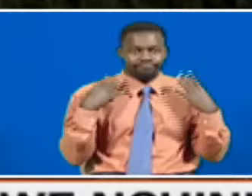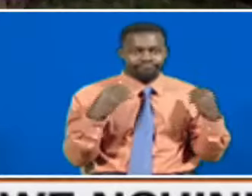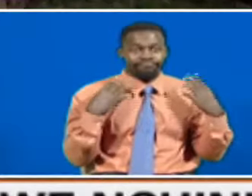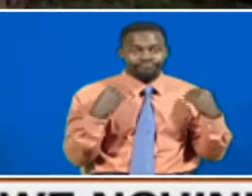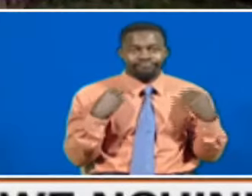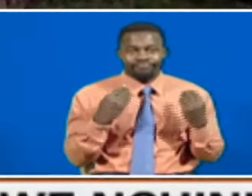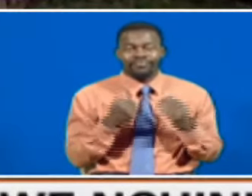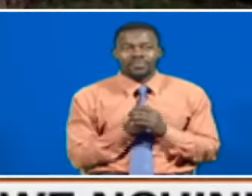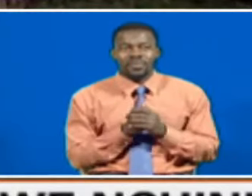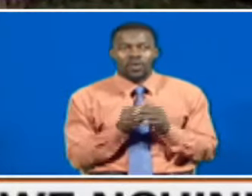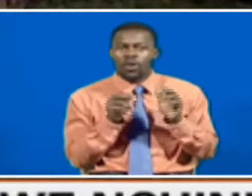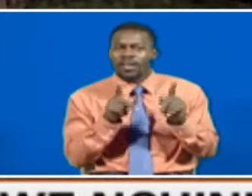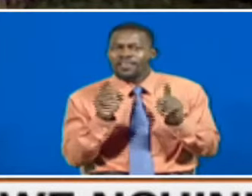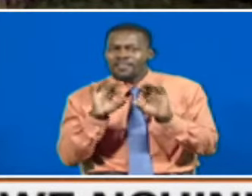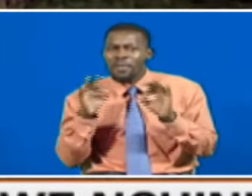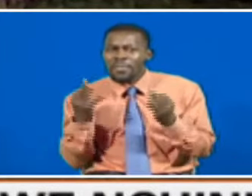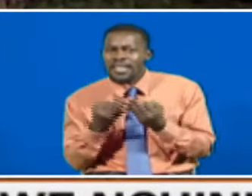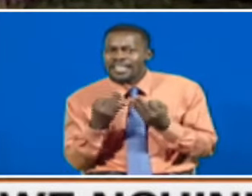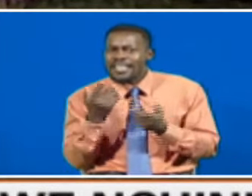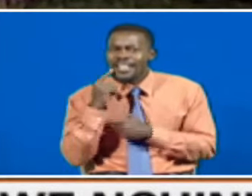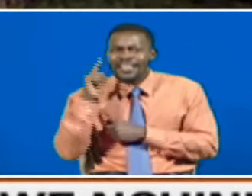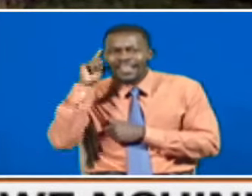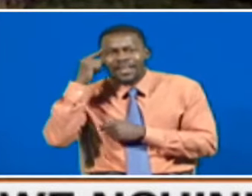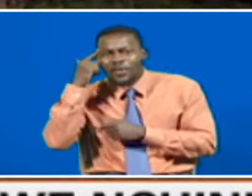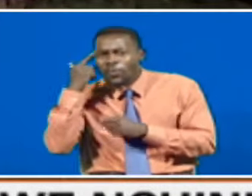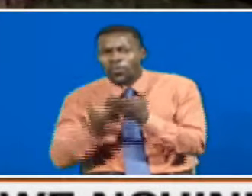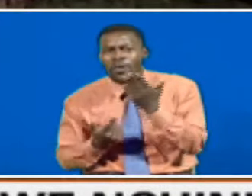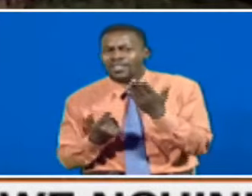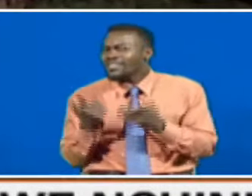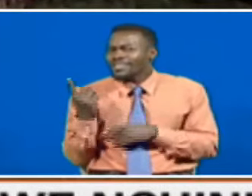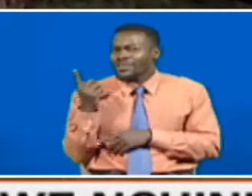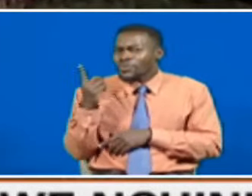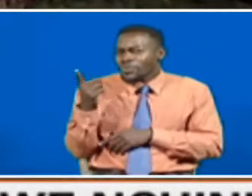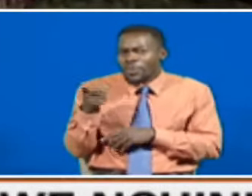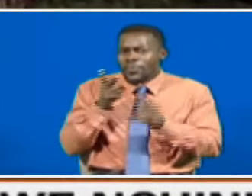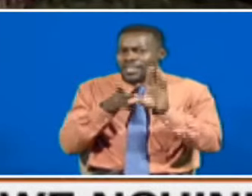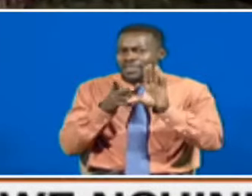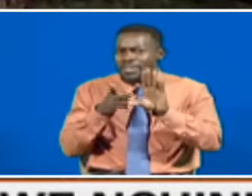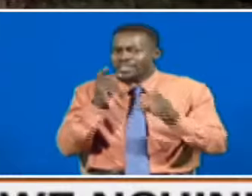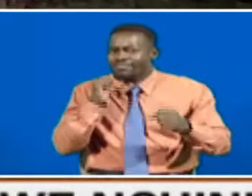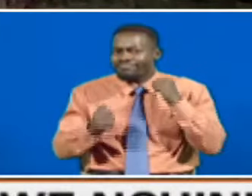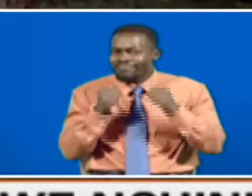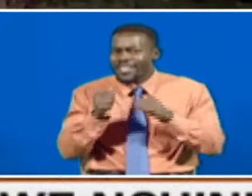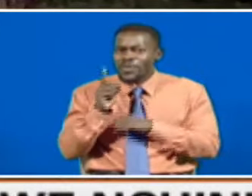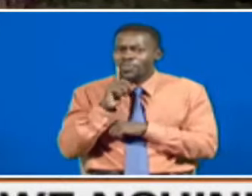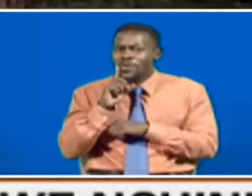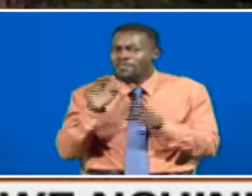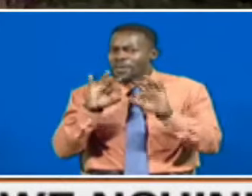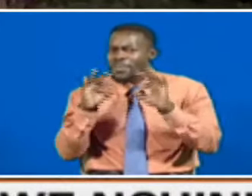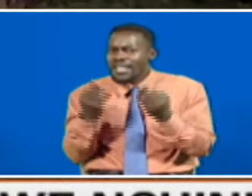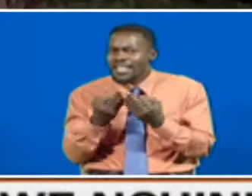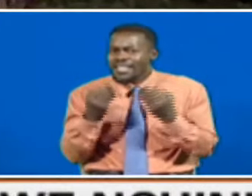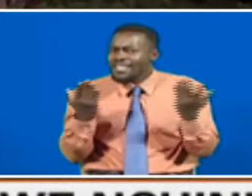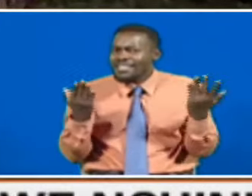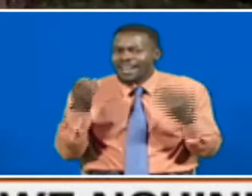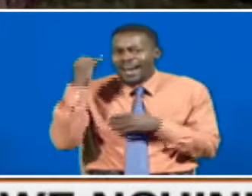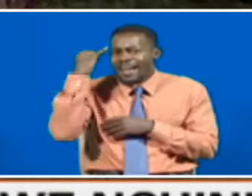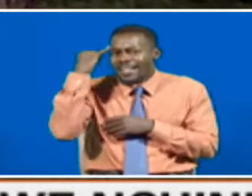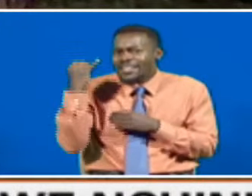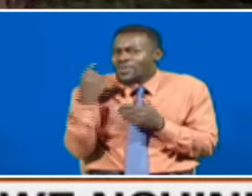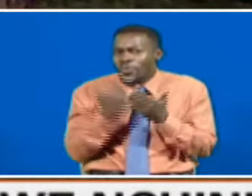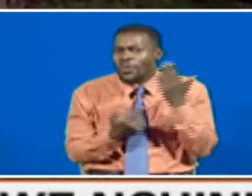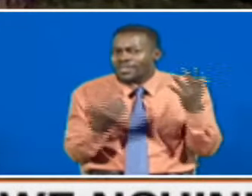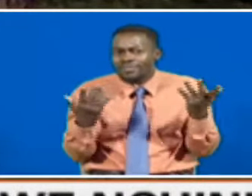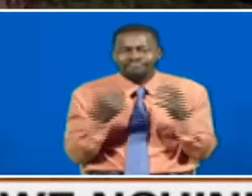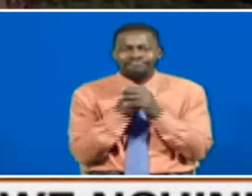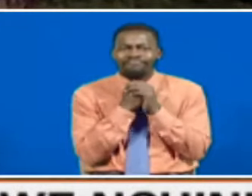Familia yako imepokeaje wewe kwamba unashindana katika mashindano mbalimbali ya riadha? Ni humu nchini Kenya peke yake ama kimataifa pia